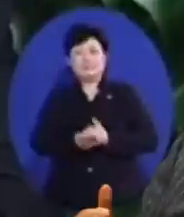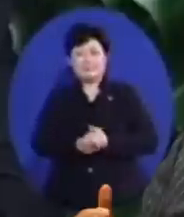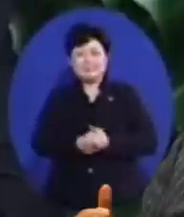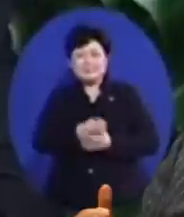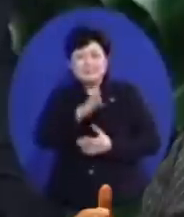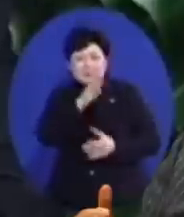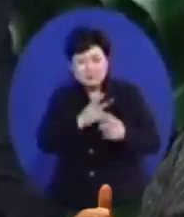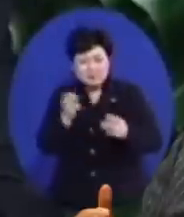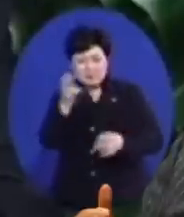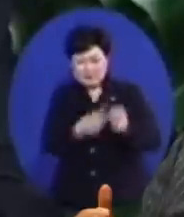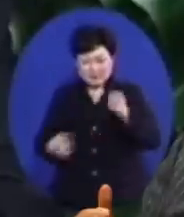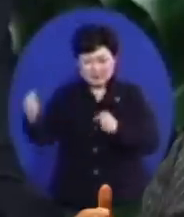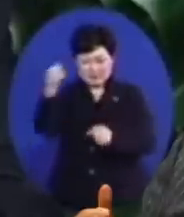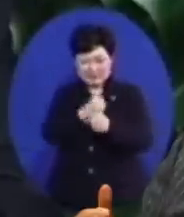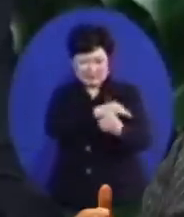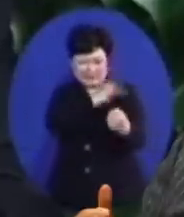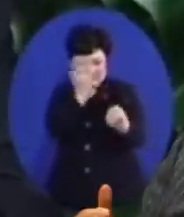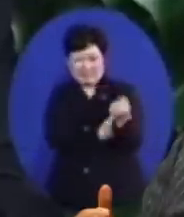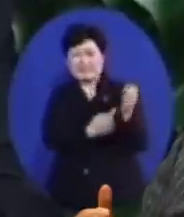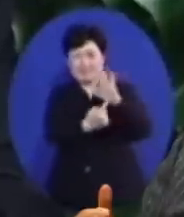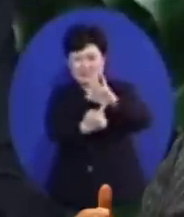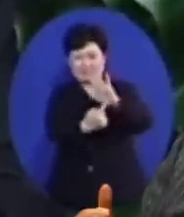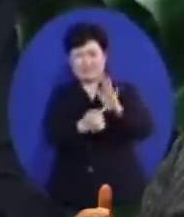재생의 능력이 나타날 테니까.